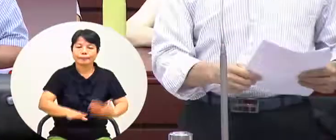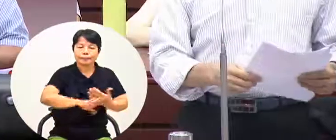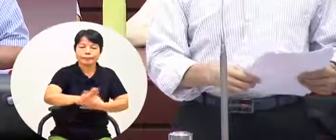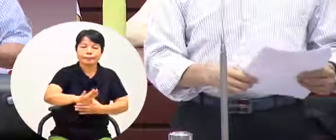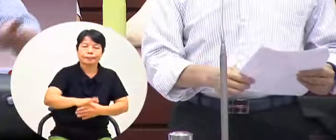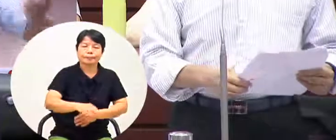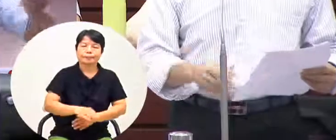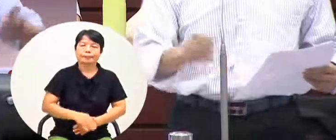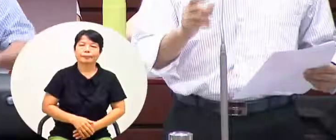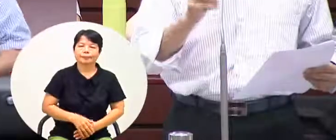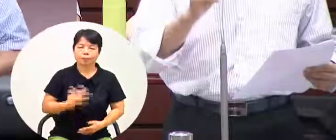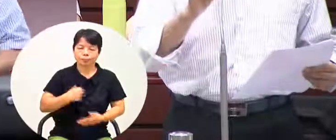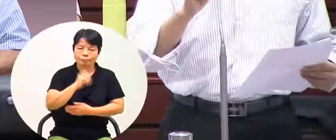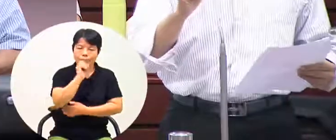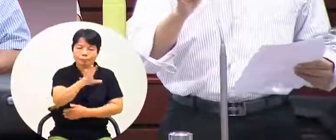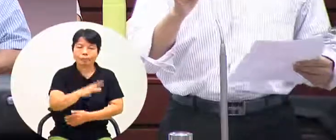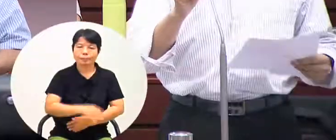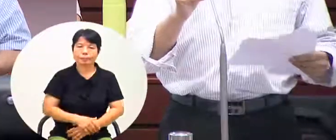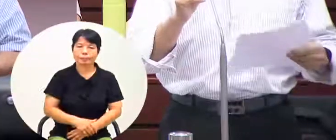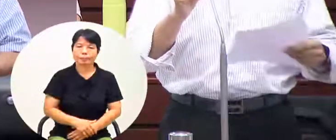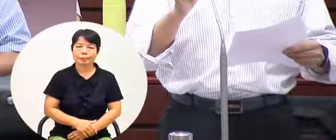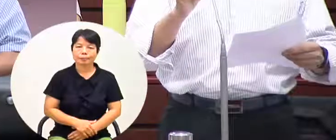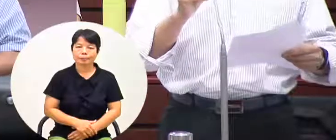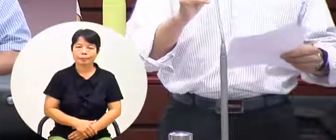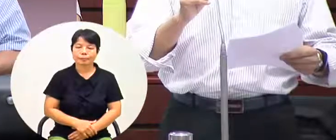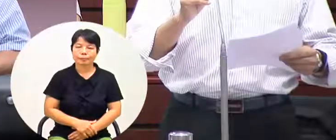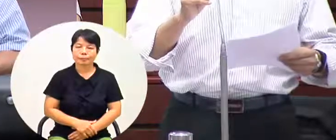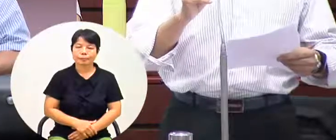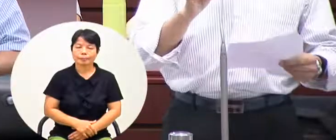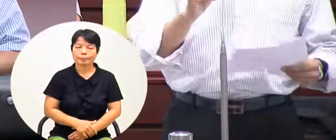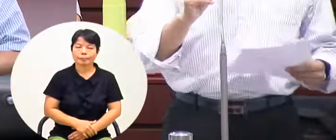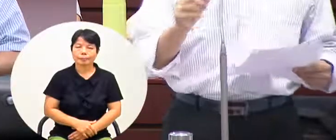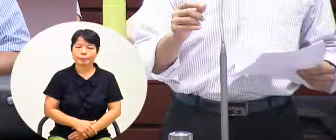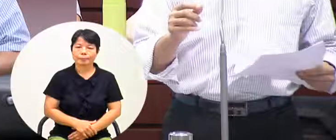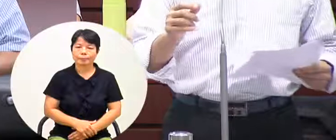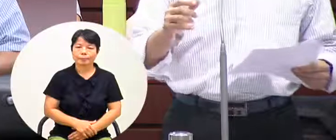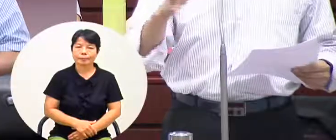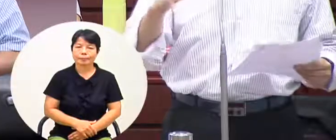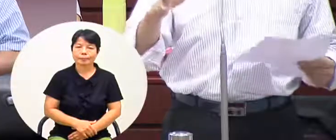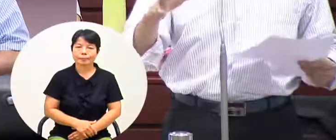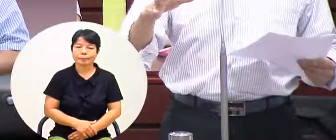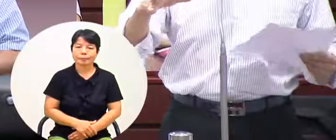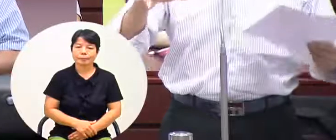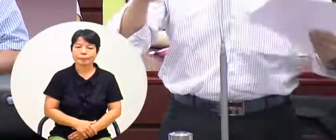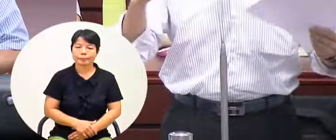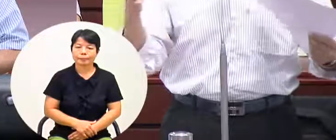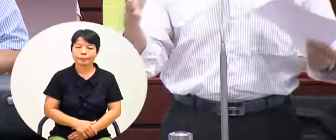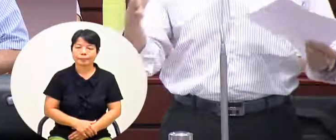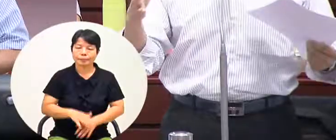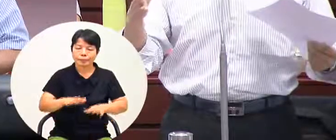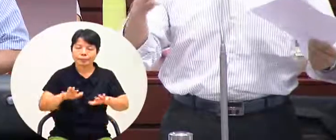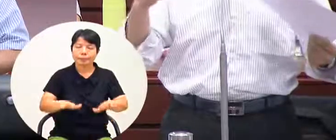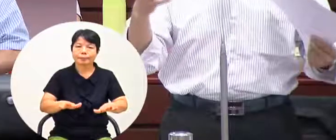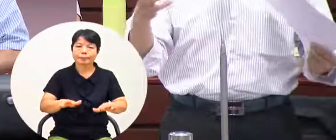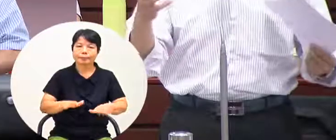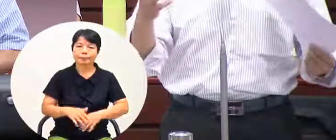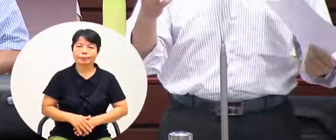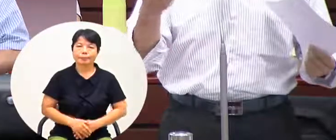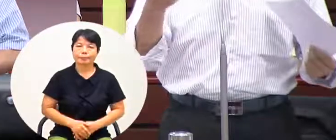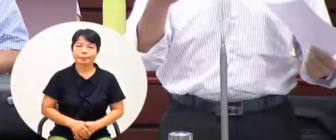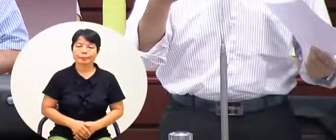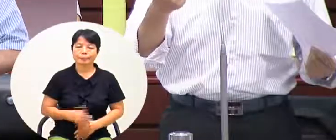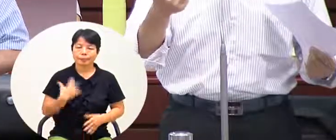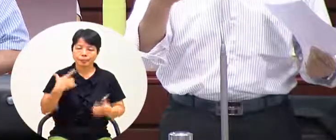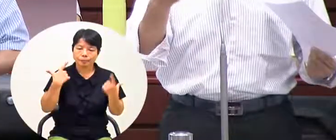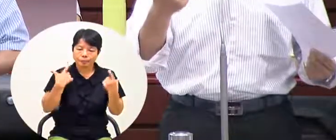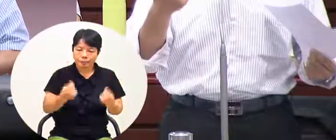讲从规划进规划中，偌久会好啊？ 因为即马吼， 即马就是讲，阮本来是迄核定了